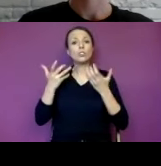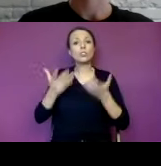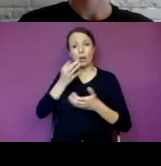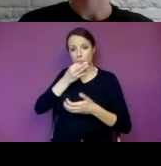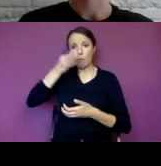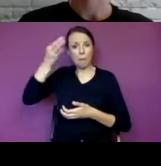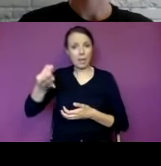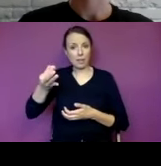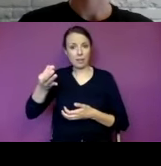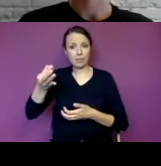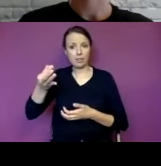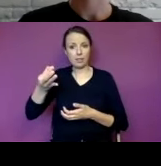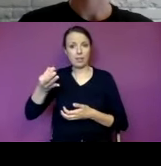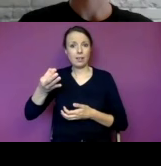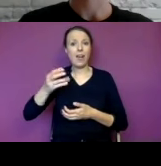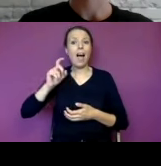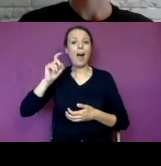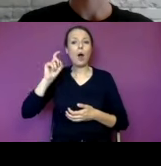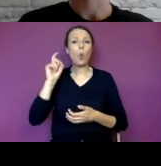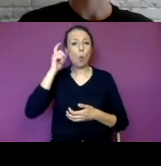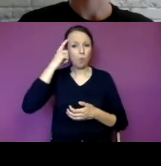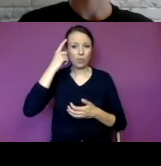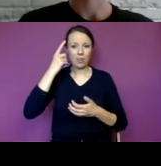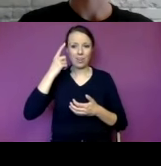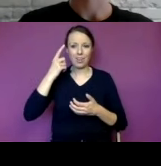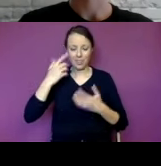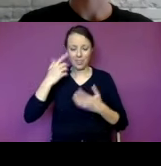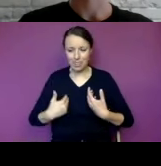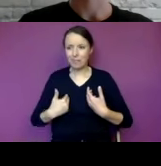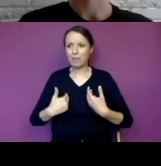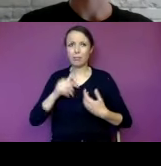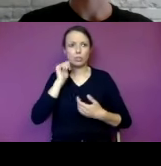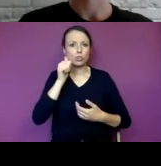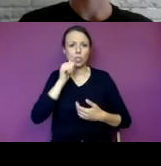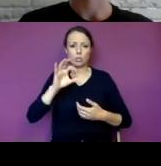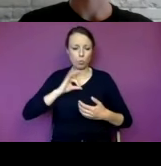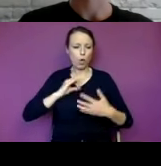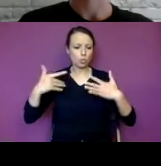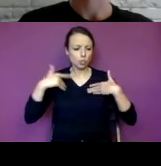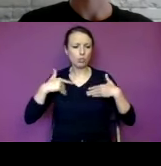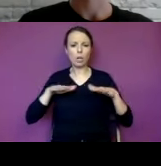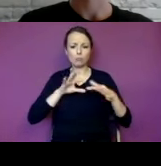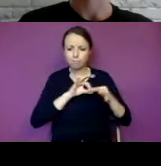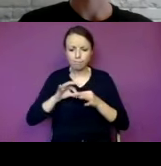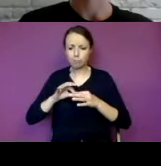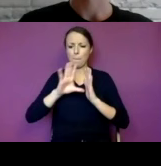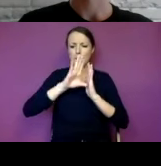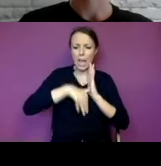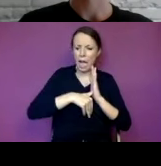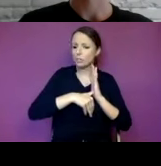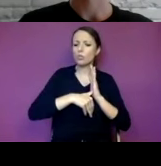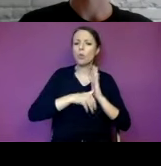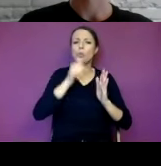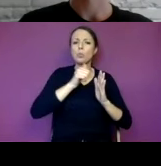i znaczy przede wszystkim wytrącić się z tej mojej codziennej rzeczywistości miejskiej i na wieś pojechać, ale nie